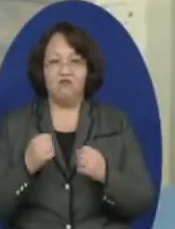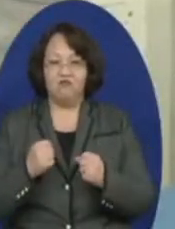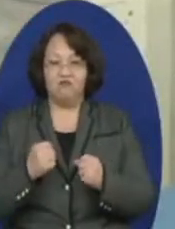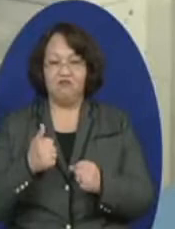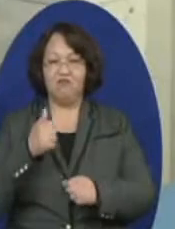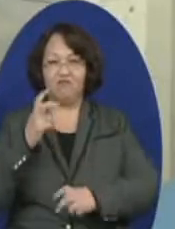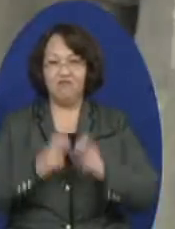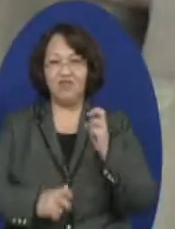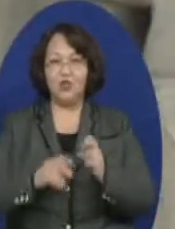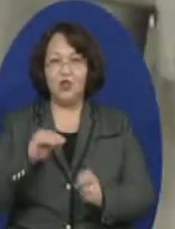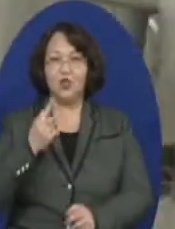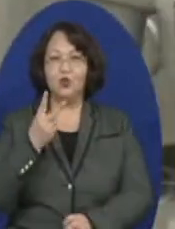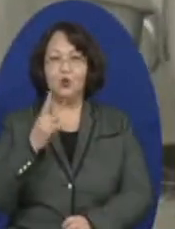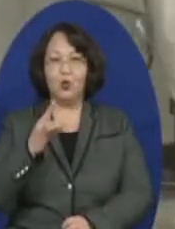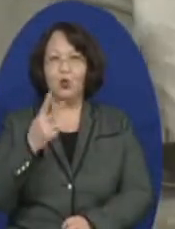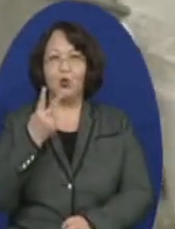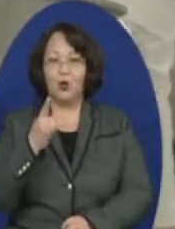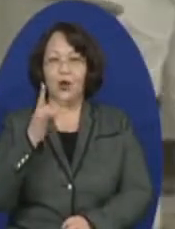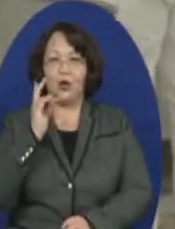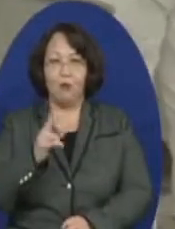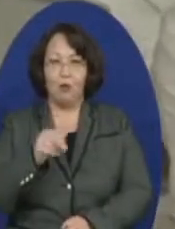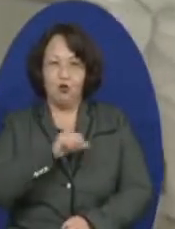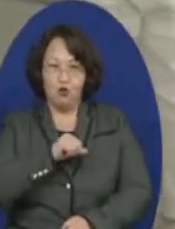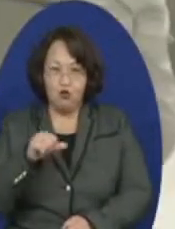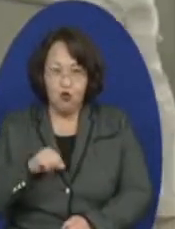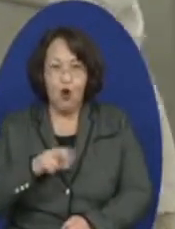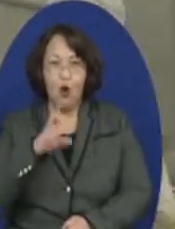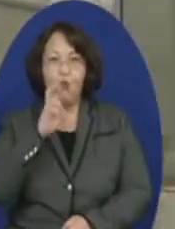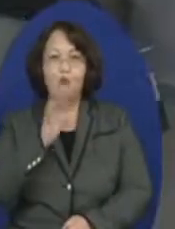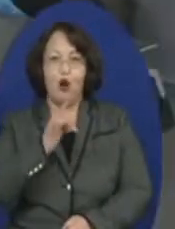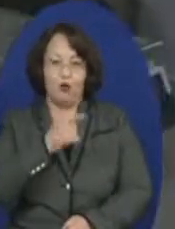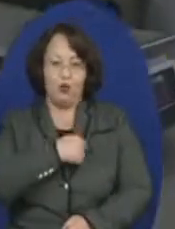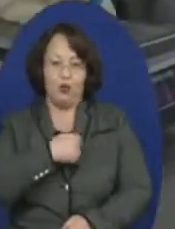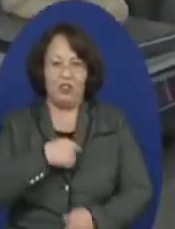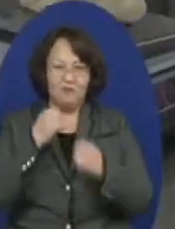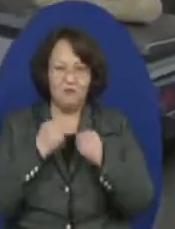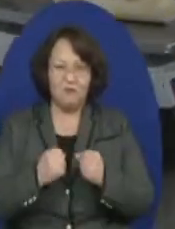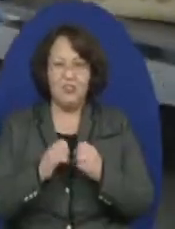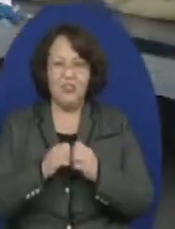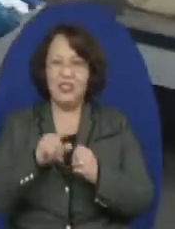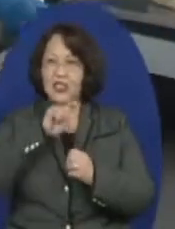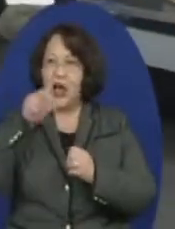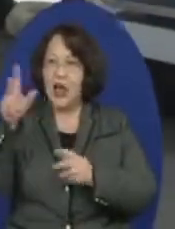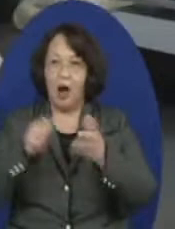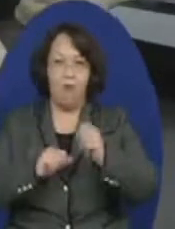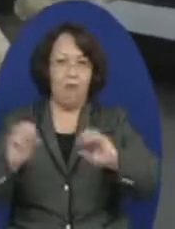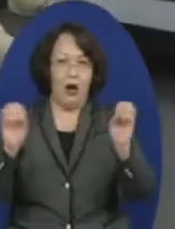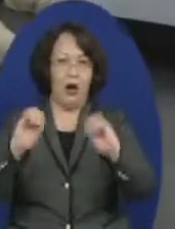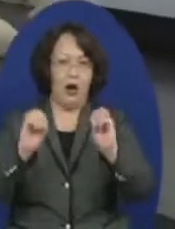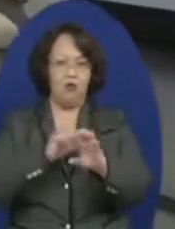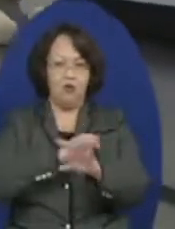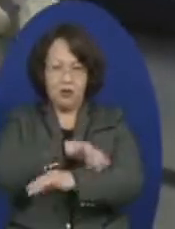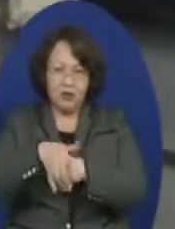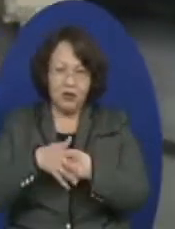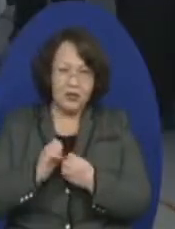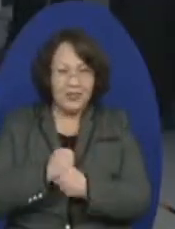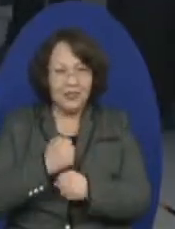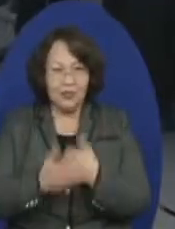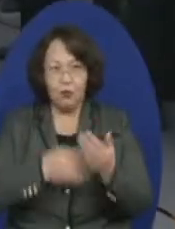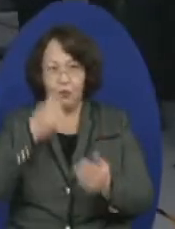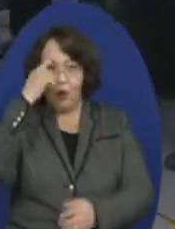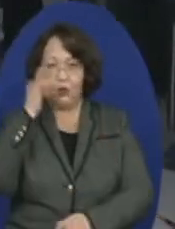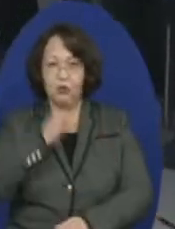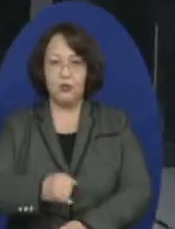газрын дэмжлэг олон төрлийн сангийн зээлгүй зөвхөн бор зүрхлээ зүтгэж яваа гэх компани хамт олон. Энэ жил Монгол улсын топ 100 аж ахуйн